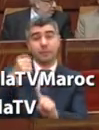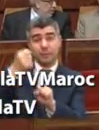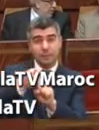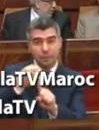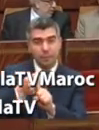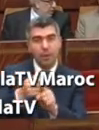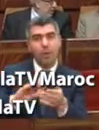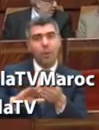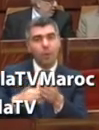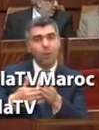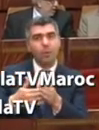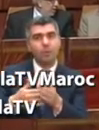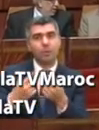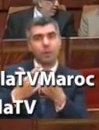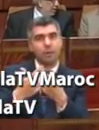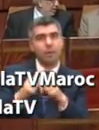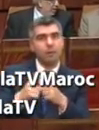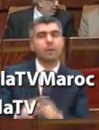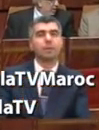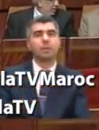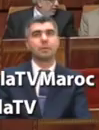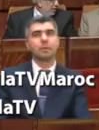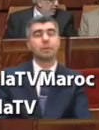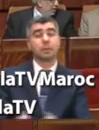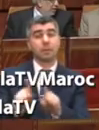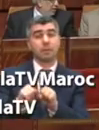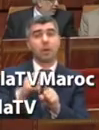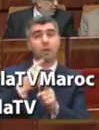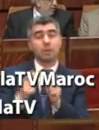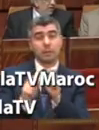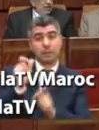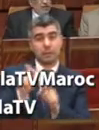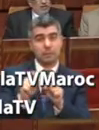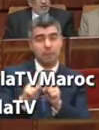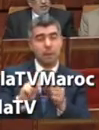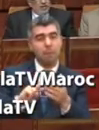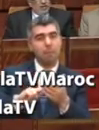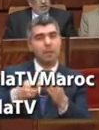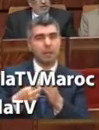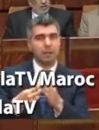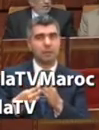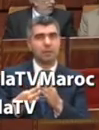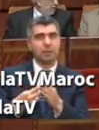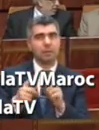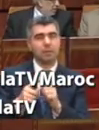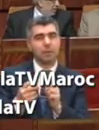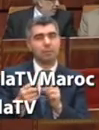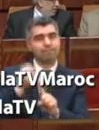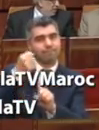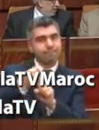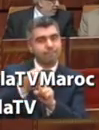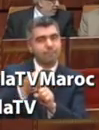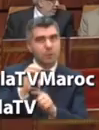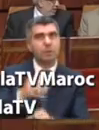اللي ذكرتيو تيبقى ديك الخدمات الاجتماعية والاقتصادية خاص يتبدل فيها واحد المجهود السيد الوزير.